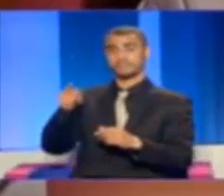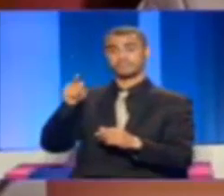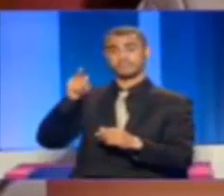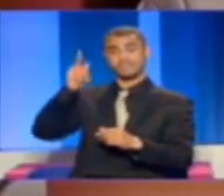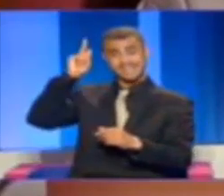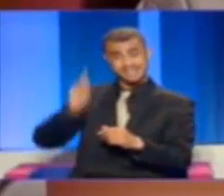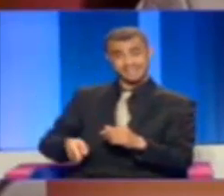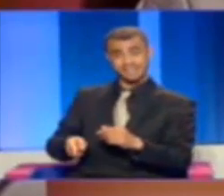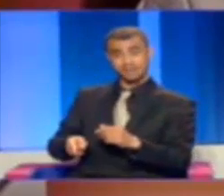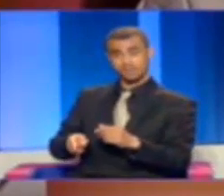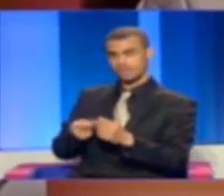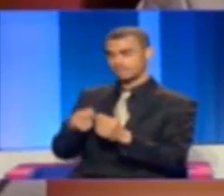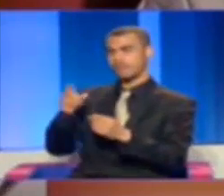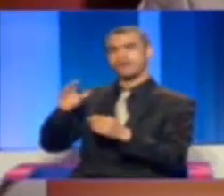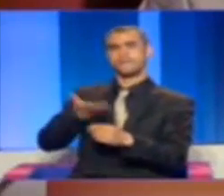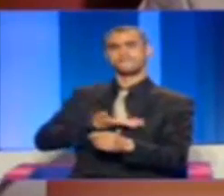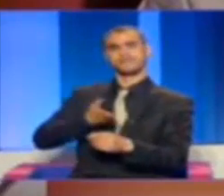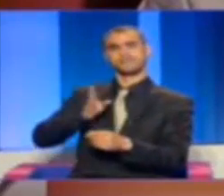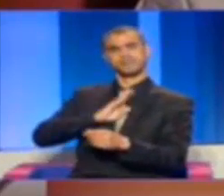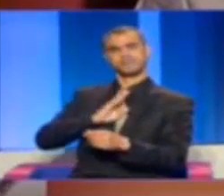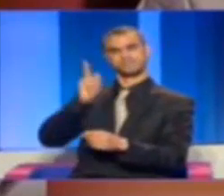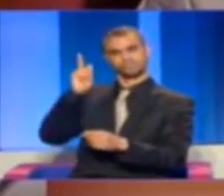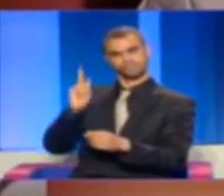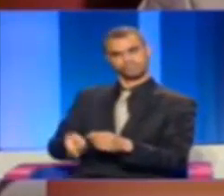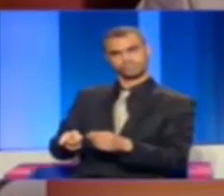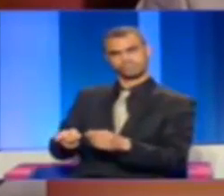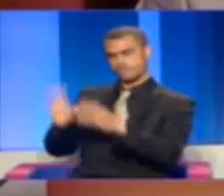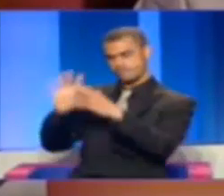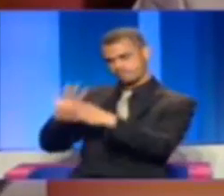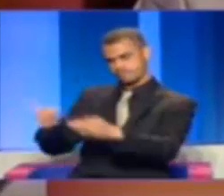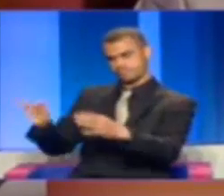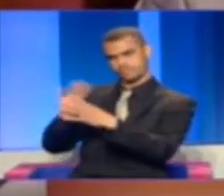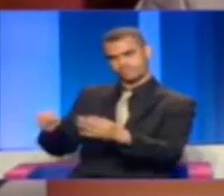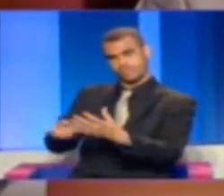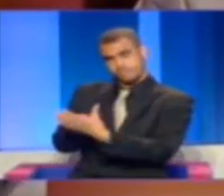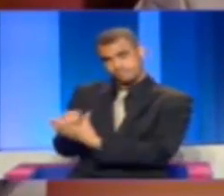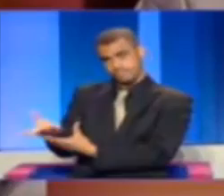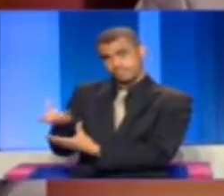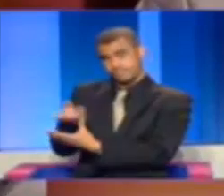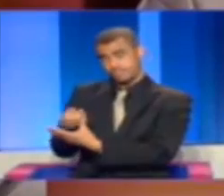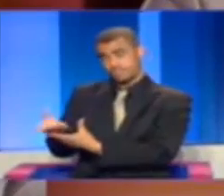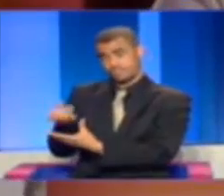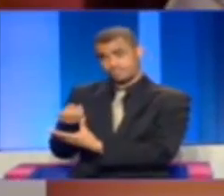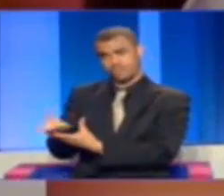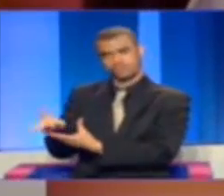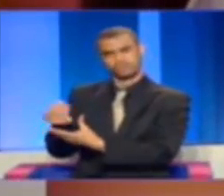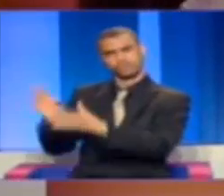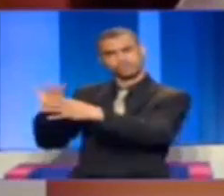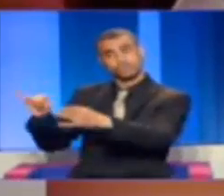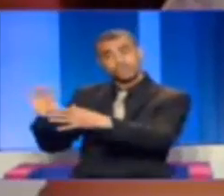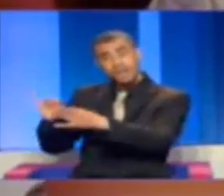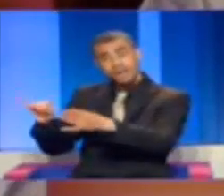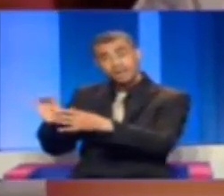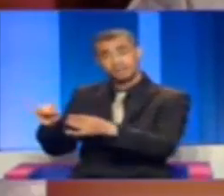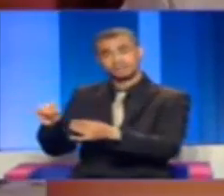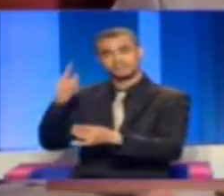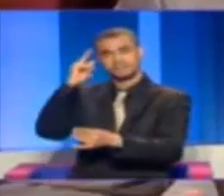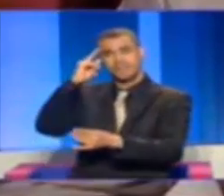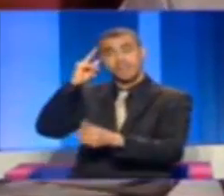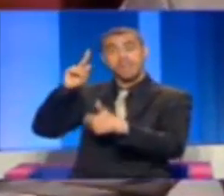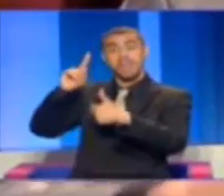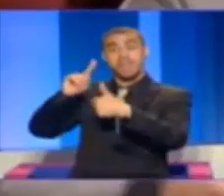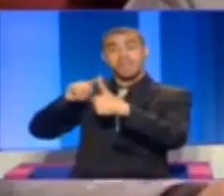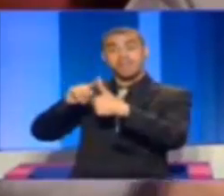المعلومه كامله. إذا من حقهم هاد لي باغون، مثلا نعطيك مثال، أبو وام عند الطبيب كيقول لهم باش يانونسي